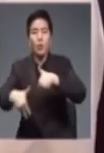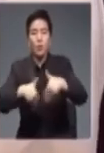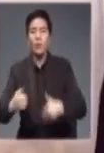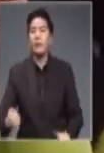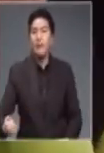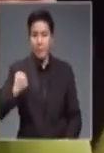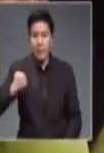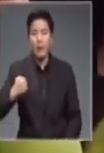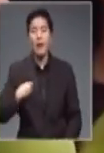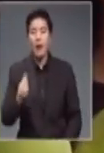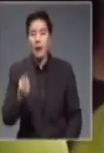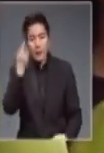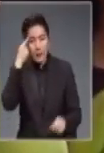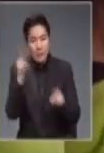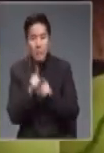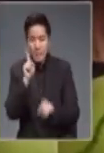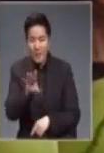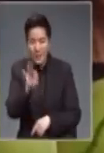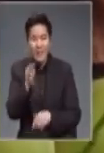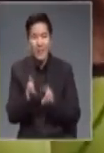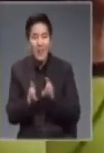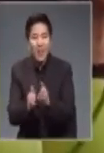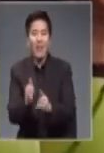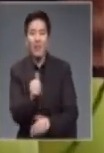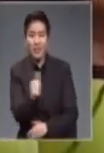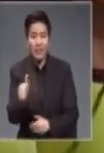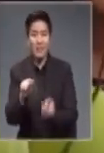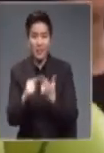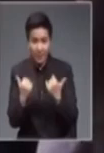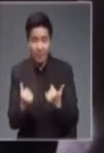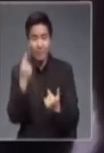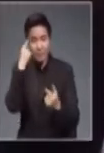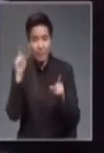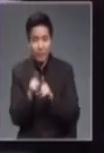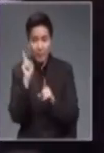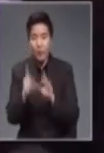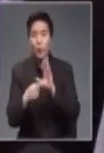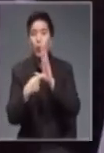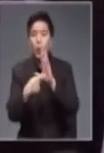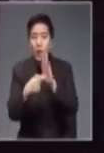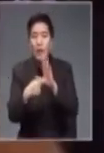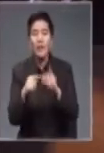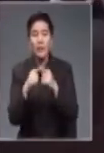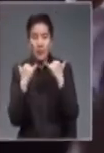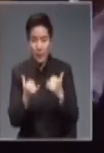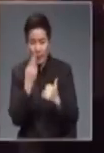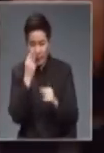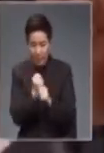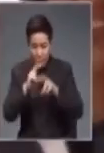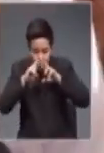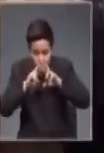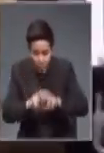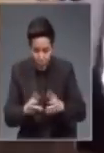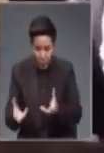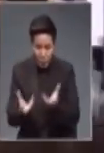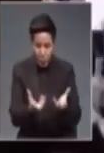ฉันพร้อมจะเป็นสะพานเพื่อให้เธอข้ามสู่ความร่มเย็นส